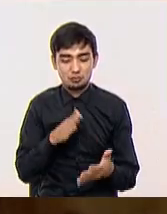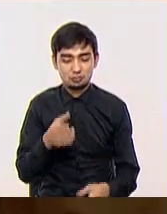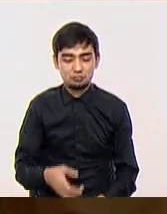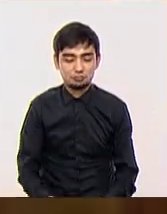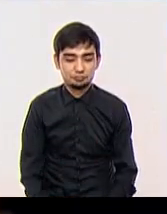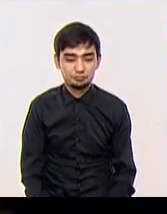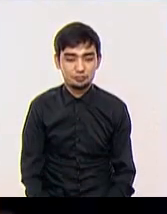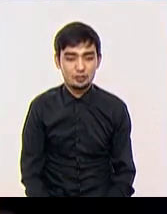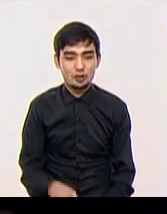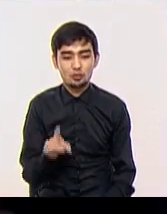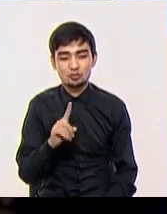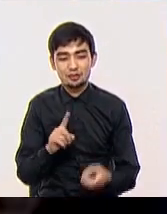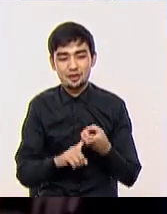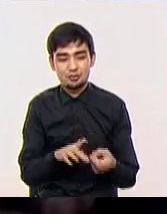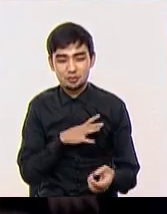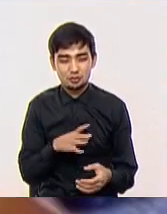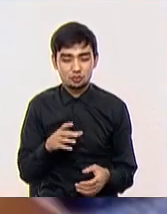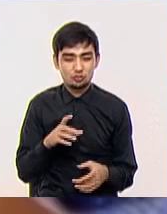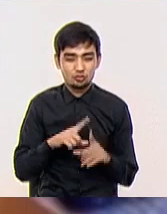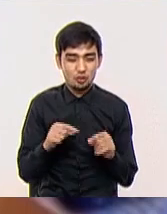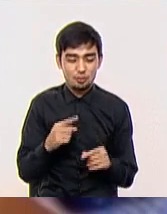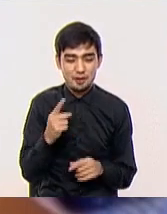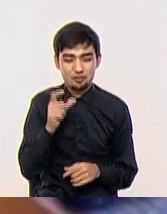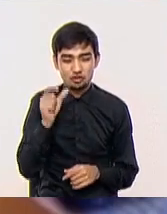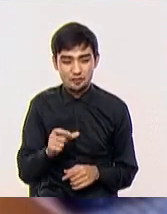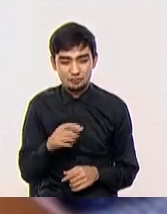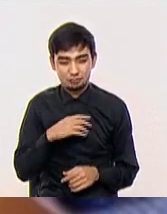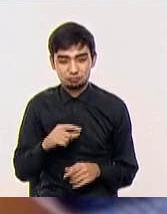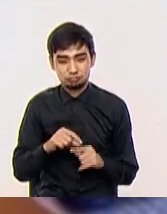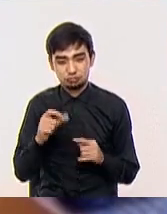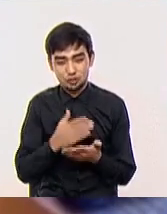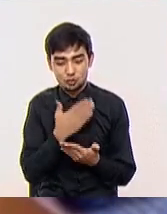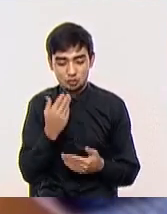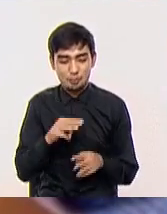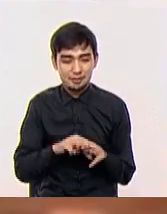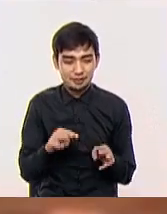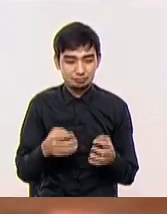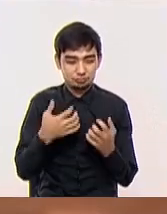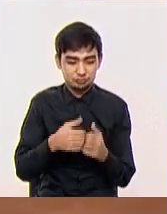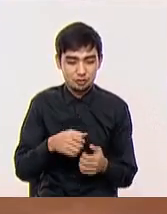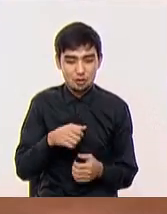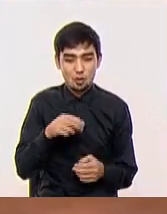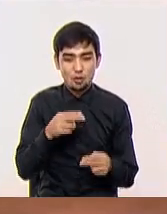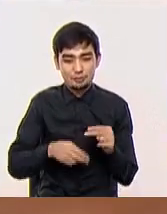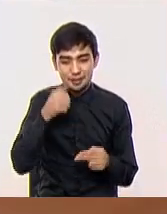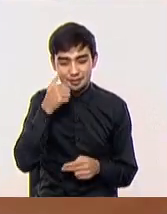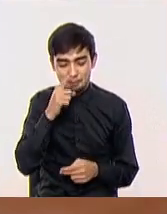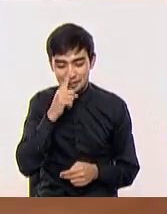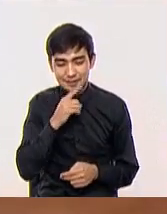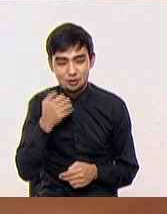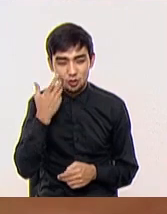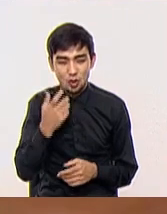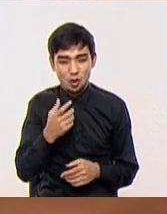что касается успеваемости школьников первой четверти ту в министерстве обещают подвести итоги в конце месяца когда ученики